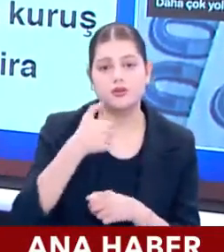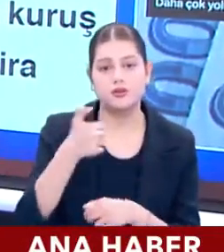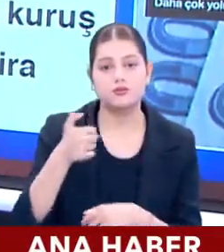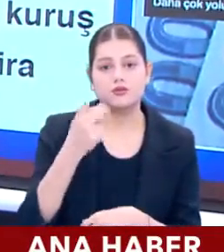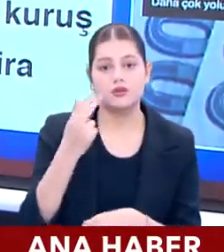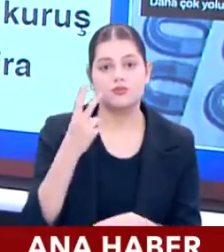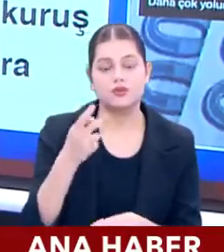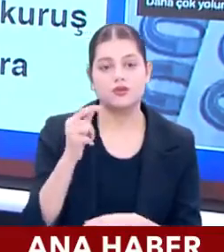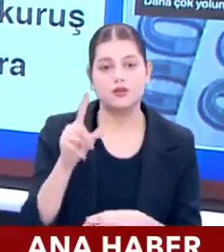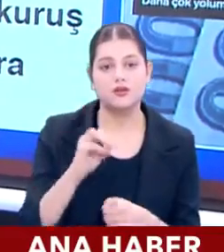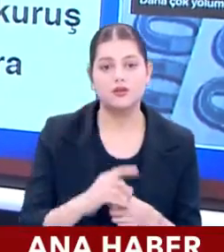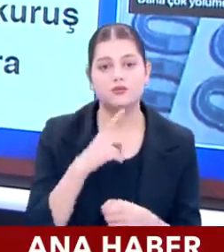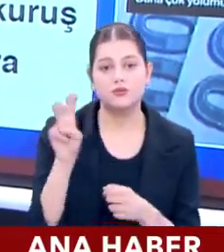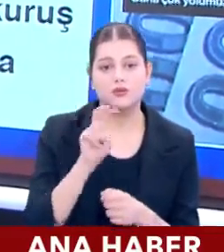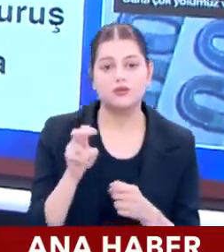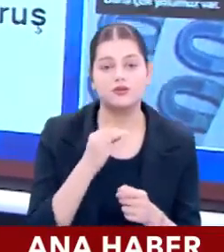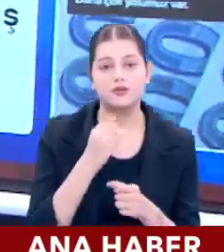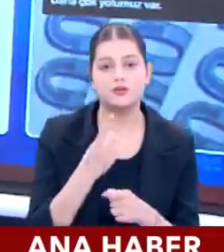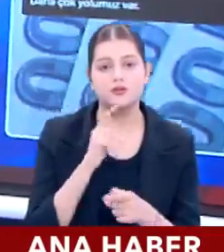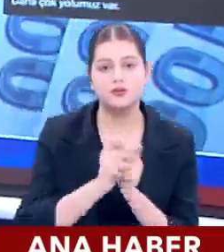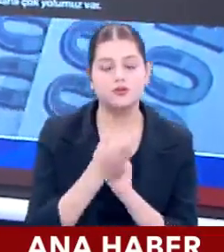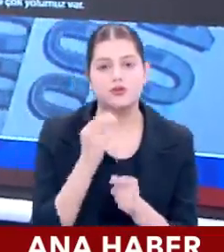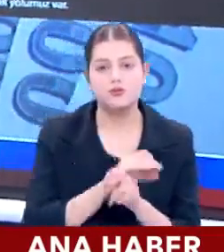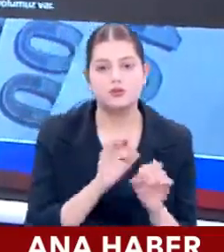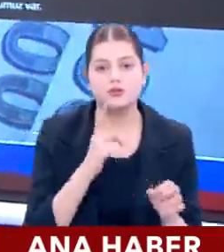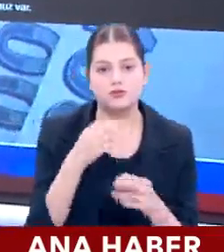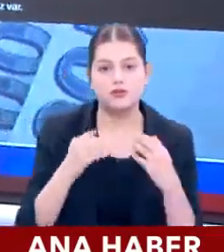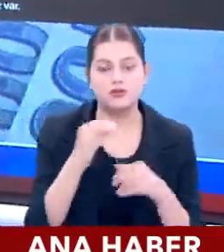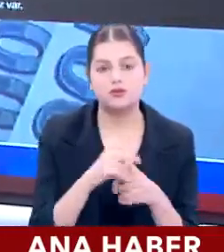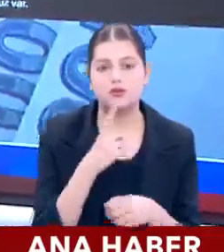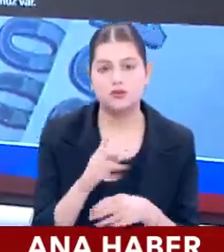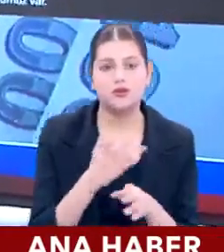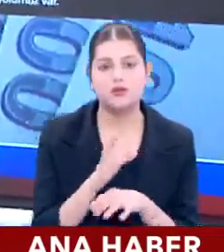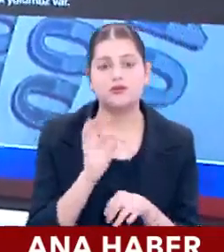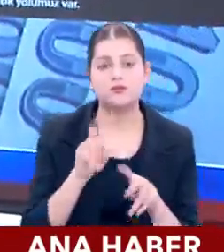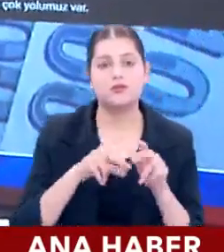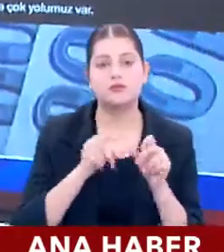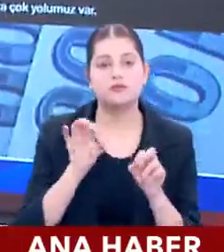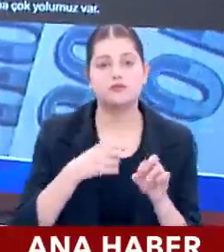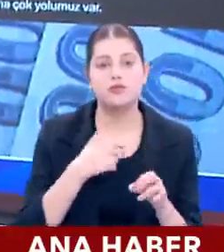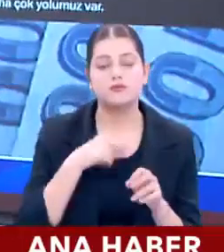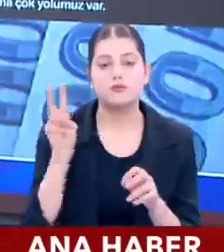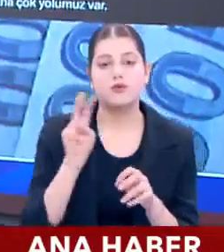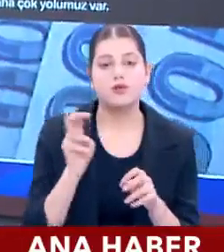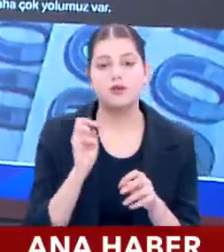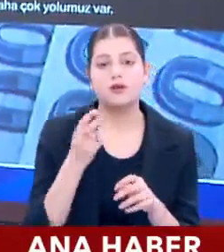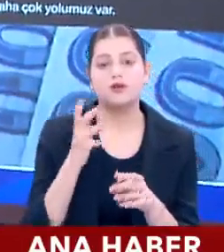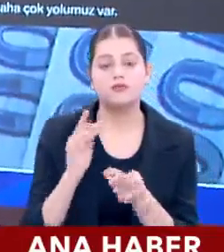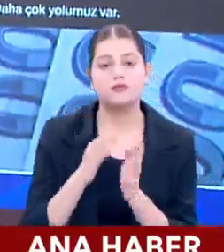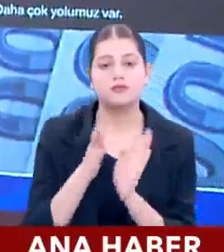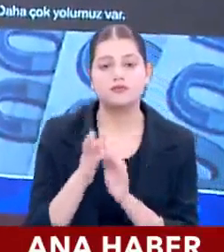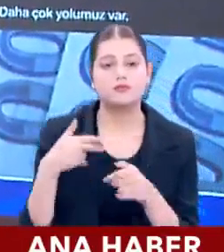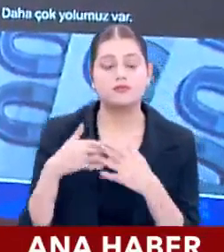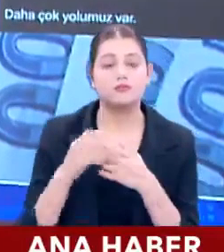1.672 lira bu dolardı diyeceksiniz ki hiçbir değişim olmamış hatta biraz artmış ne dedi Sayın Şimşek bizim kur ile ilgili bir